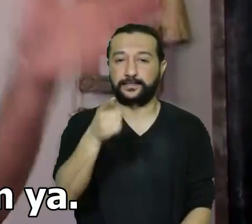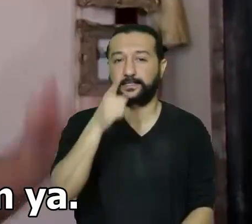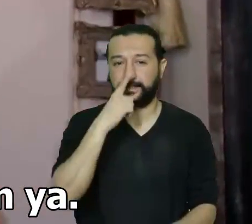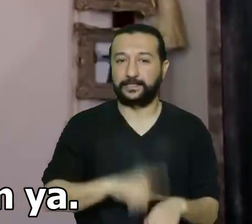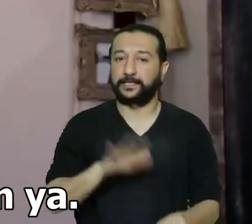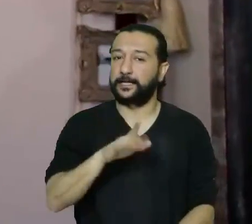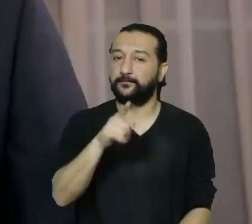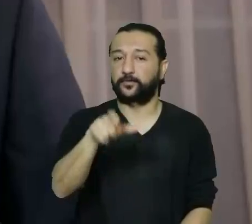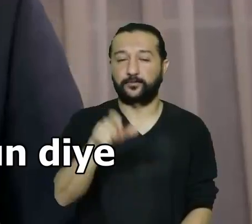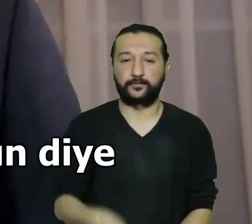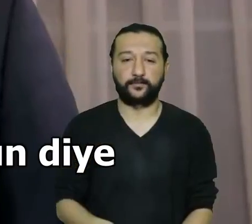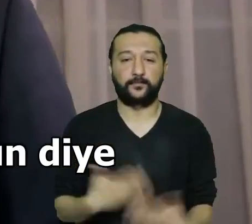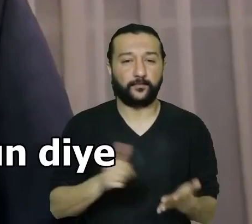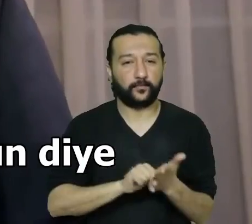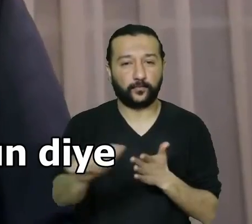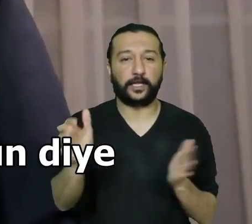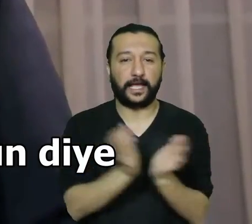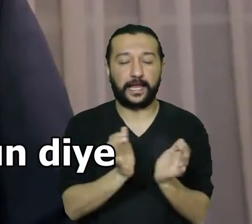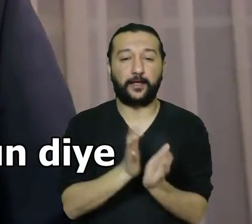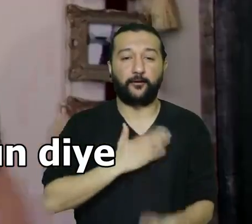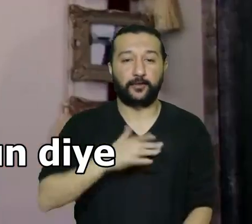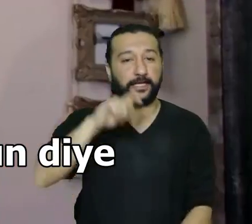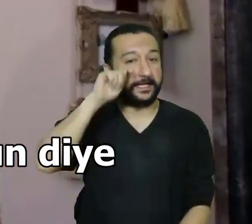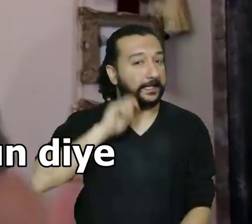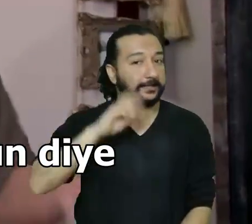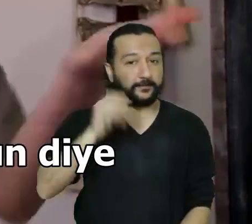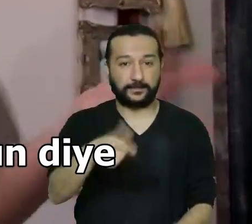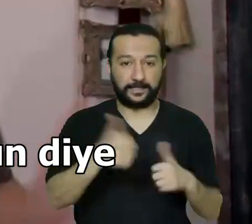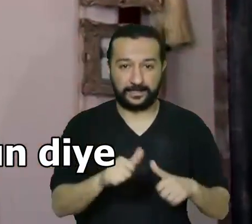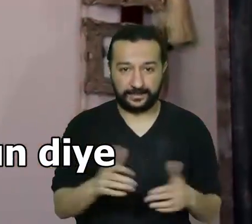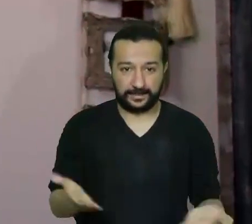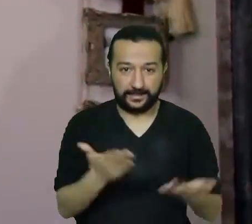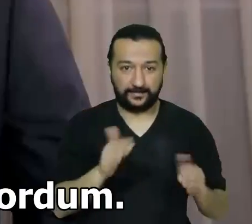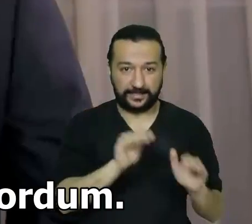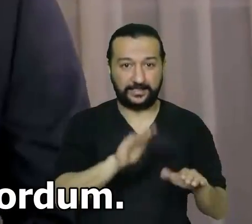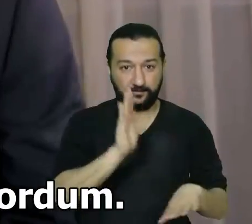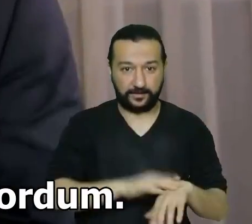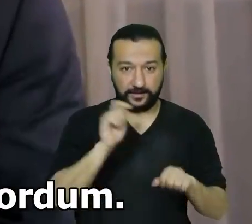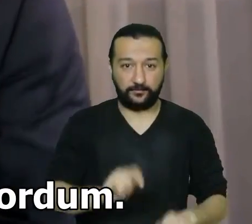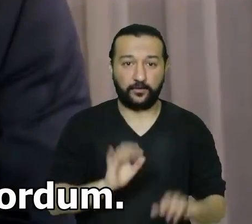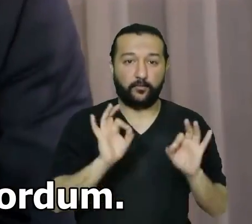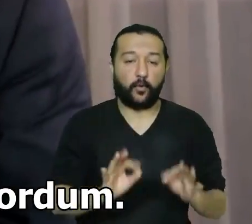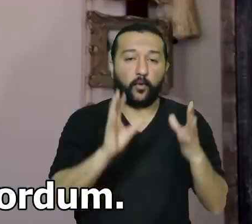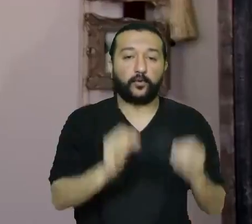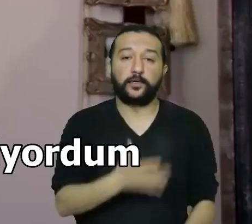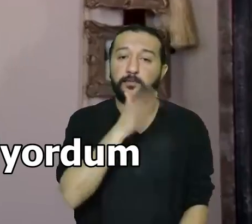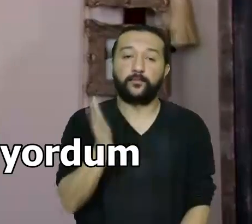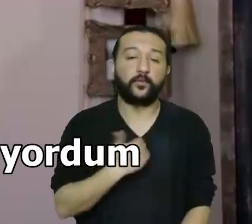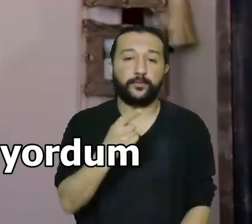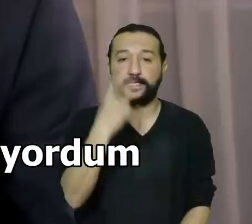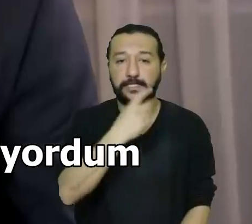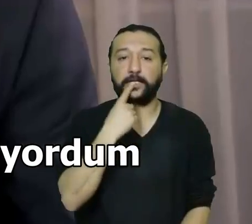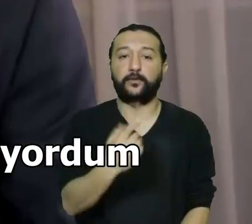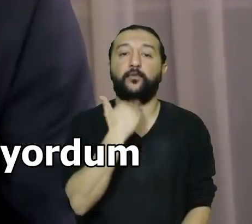Sana inanmıyorum ya. Bütün ailenin önünde rezil olsun diye karını teşvik mi ettin? Ama ben böyle olacağını bilmiyordum. Yani